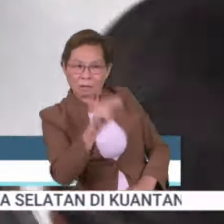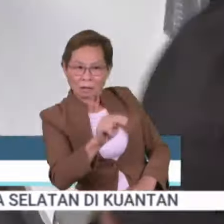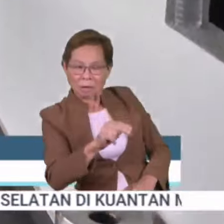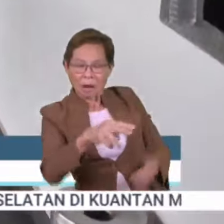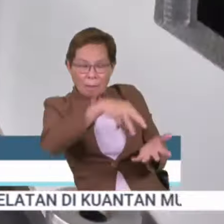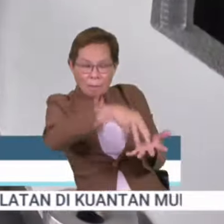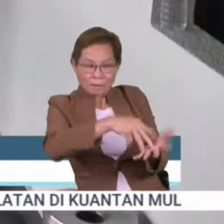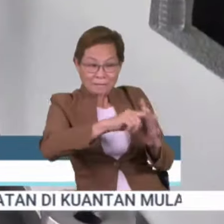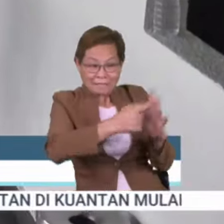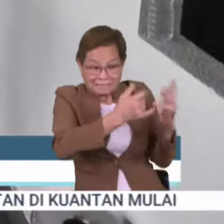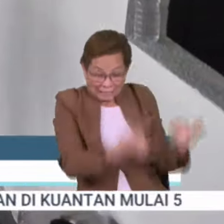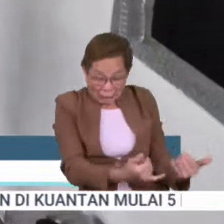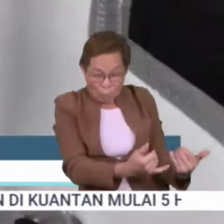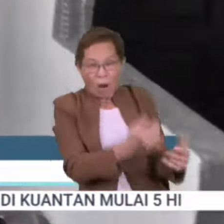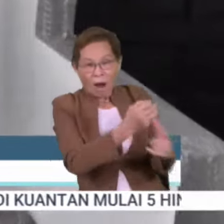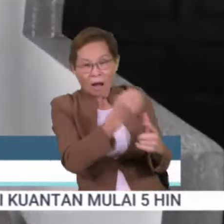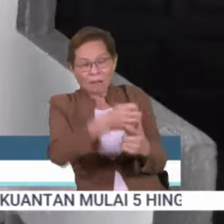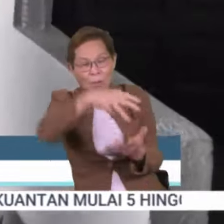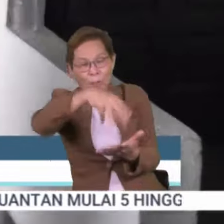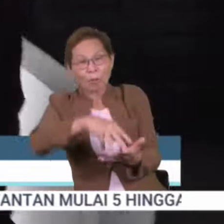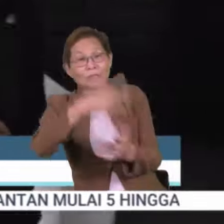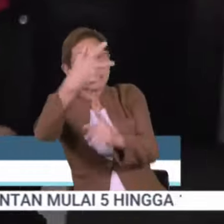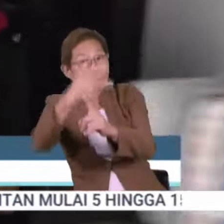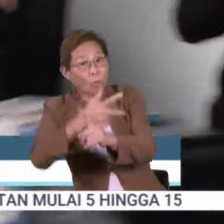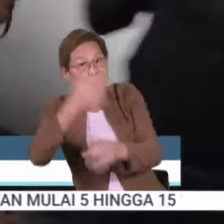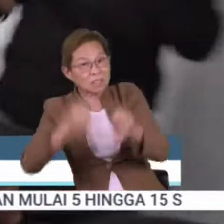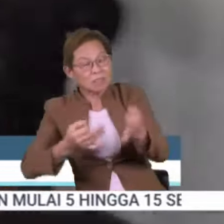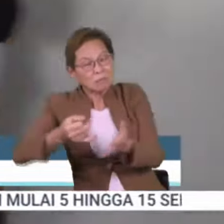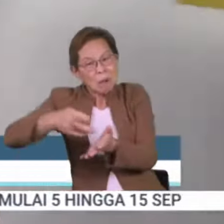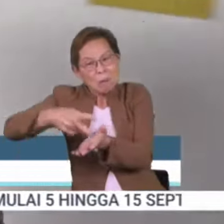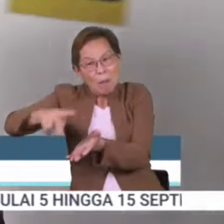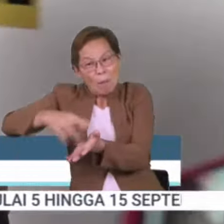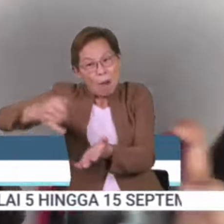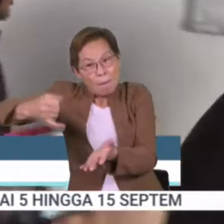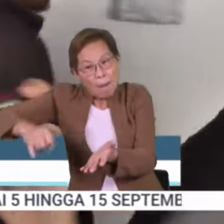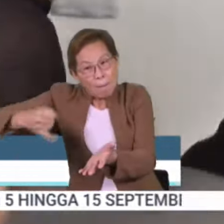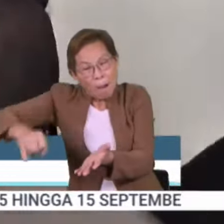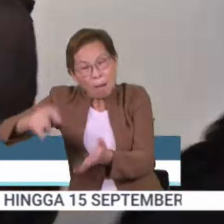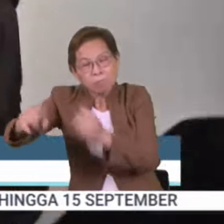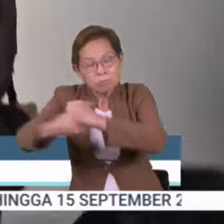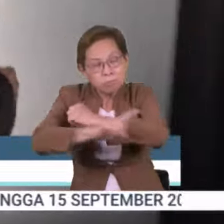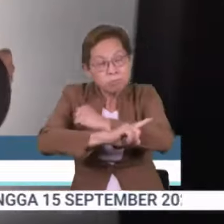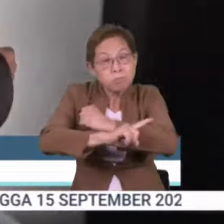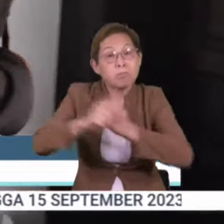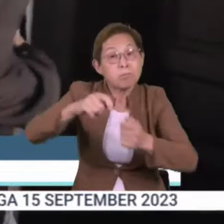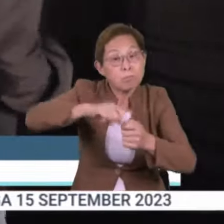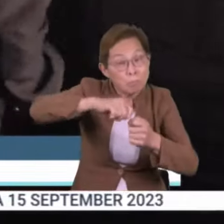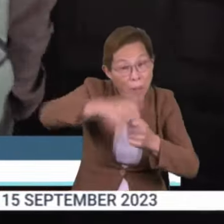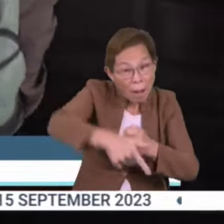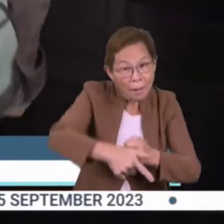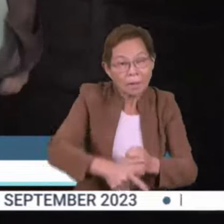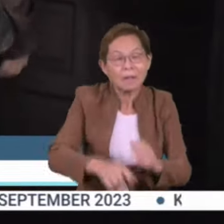hukuman penjara bermula hari ini atau dipenjara 3 bulan jika gagal membayar denda. Pertuduhan mengikut Seksyen